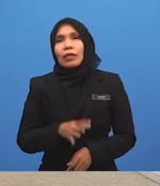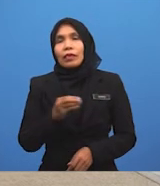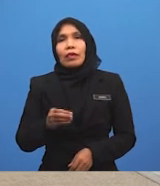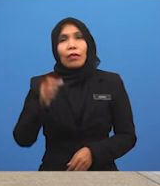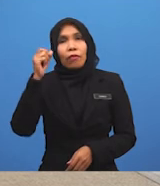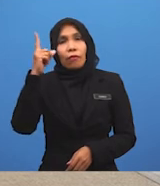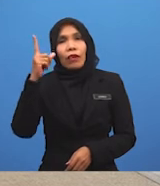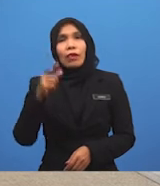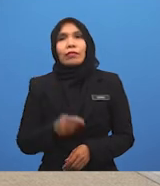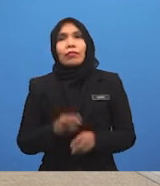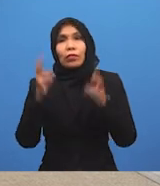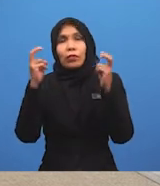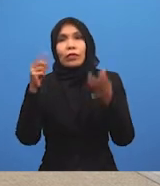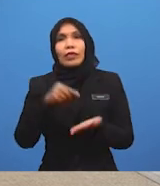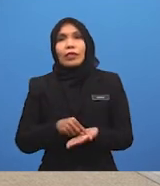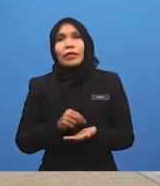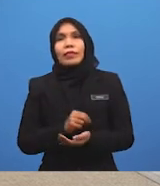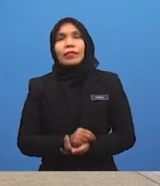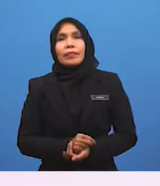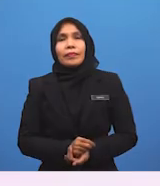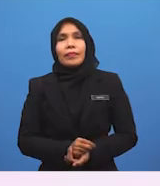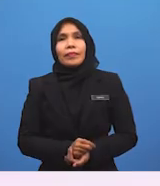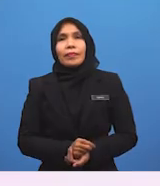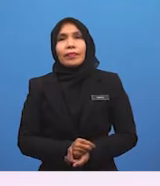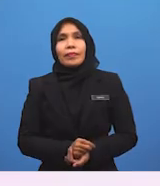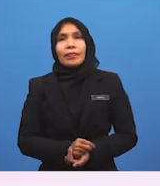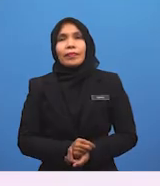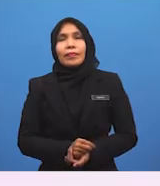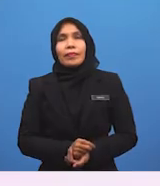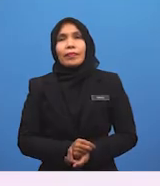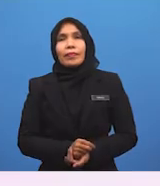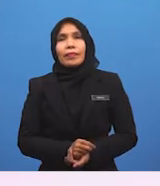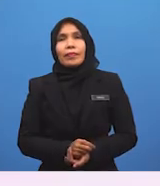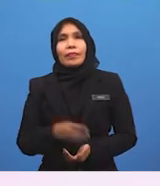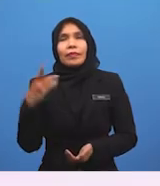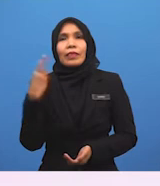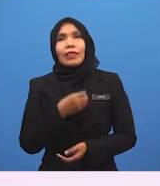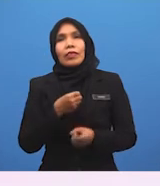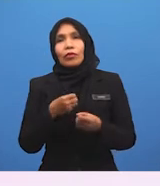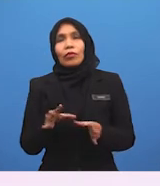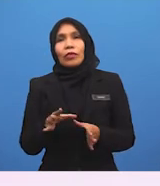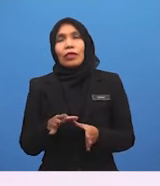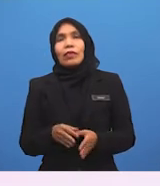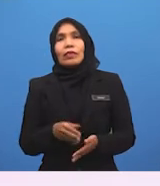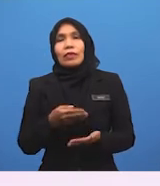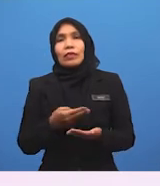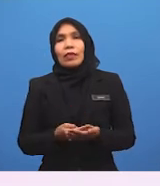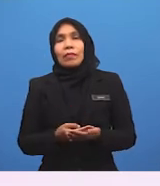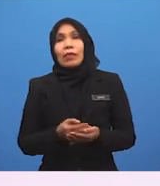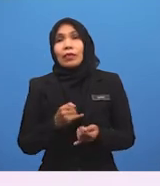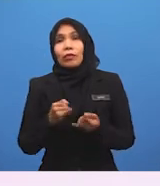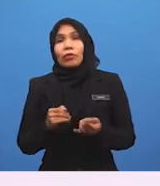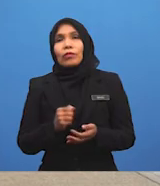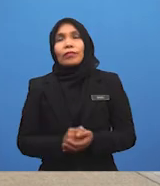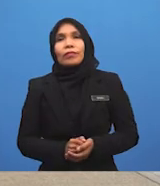memahami topik ini dengan lebih jelas. Akhirnya, kita sudah sampai ke penghujung kelas hari